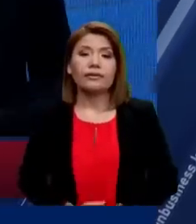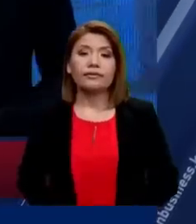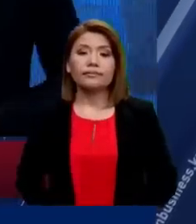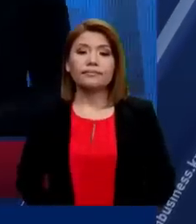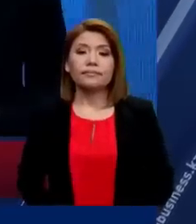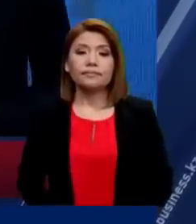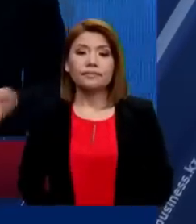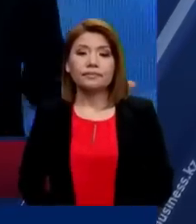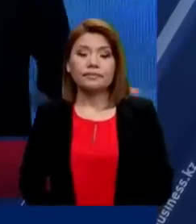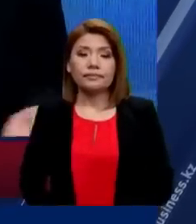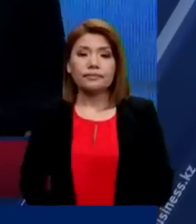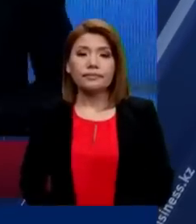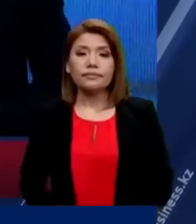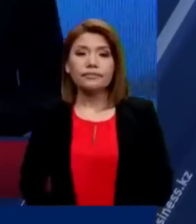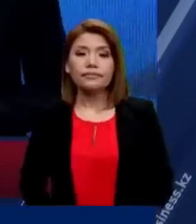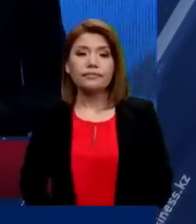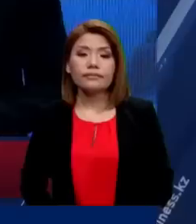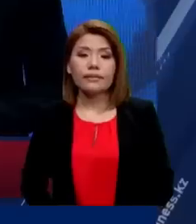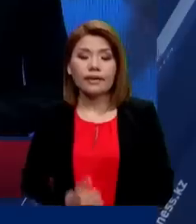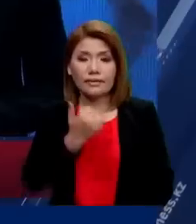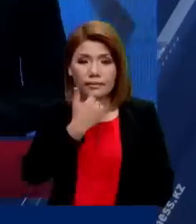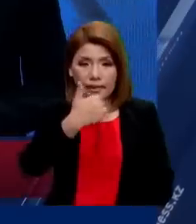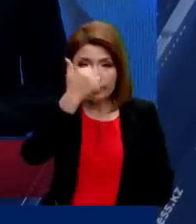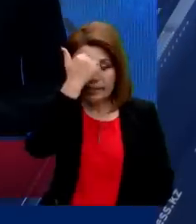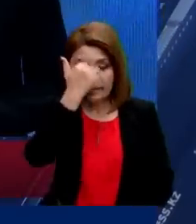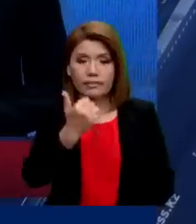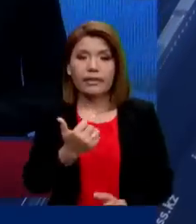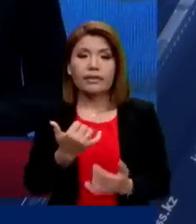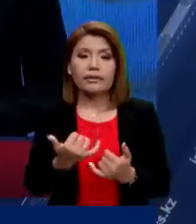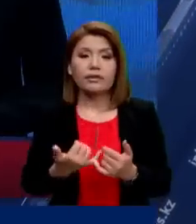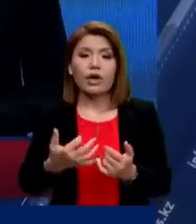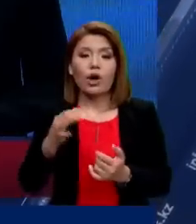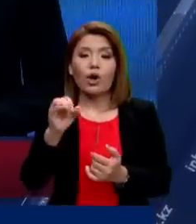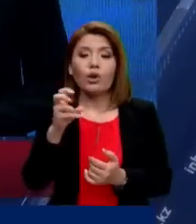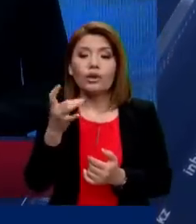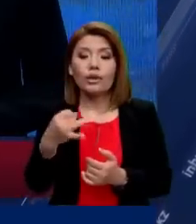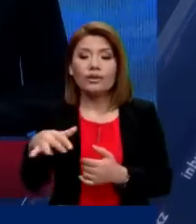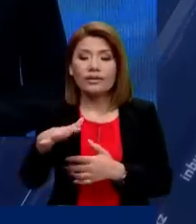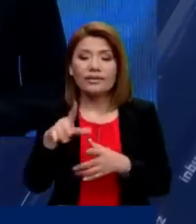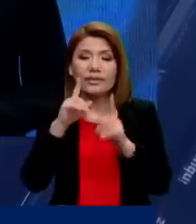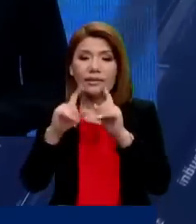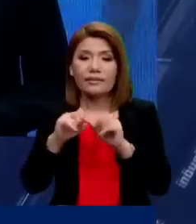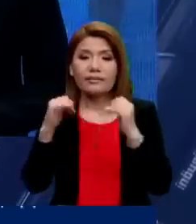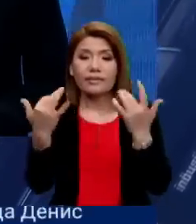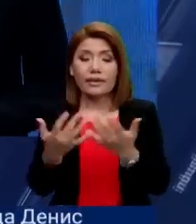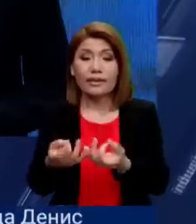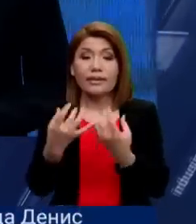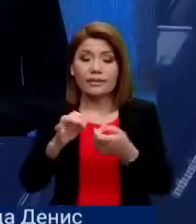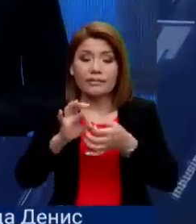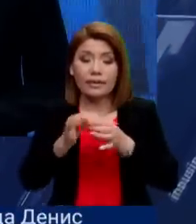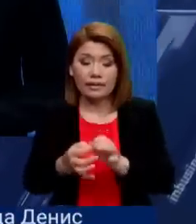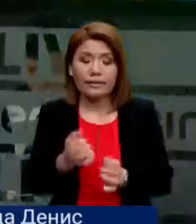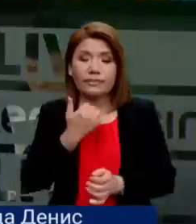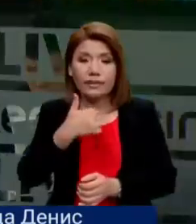жеке менің көңілім толған жоқ. Сөз сізге өзіңде. Рахмет, еске салайын, Ұлытауда өткен ұлттық құрылтай жайын Саят Ермек жіпке